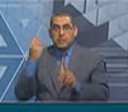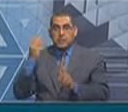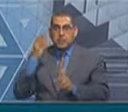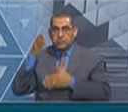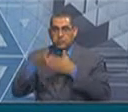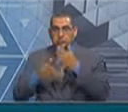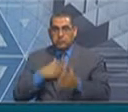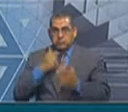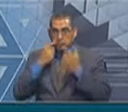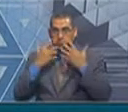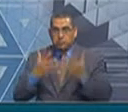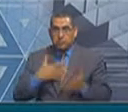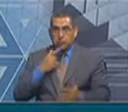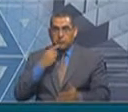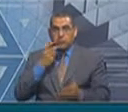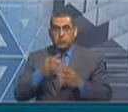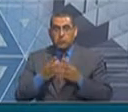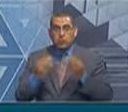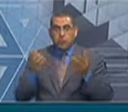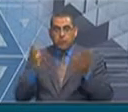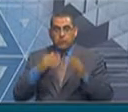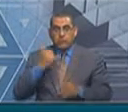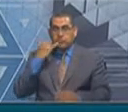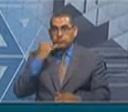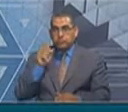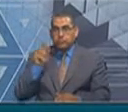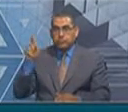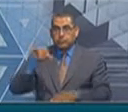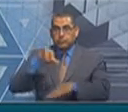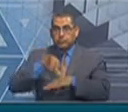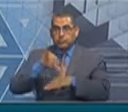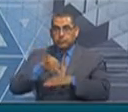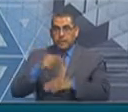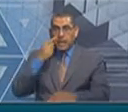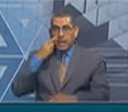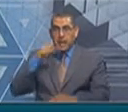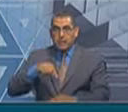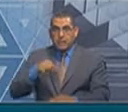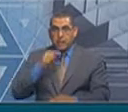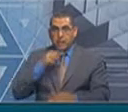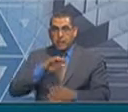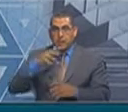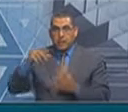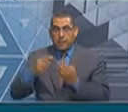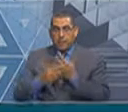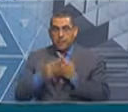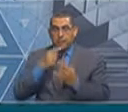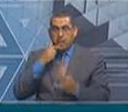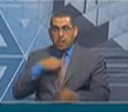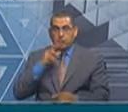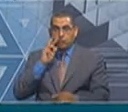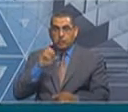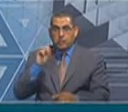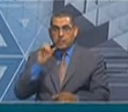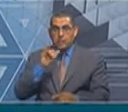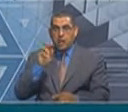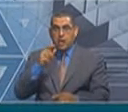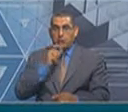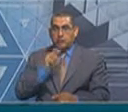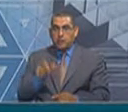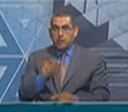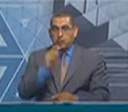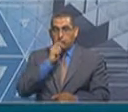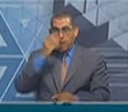فريدا. للمزيد من المتابعة ينضم إلينا من منطقة عين الصيرة مراسل النيل أشرف مبارك. أشرف،